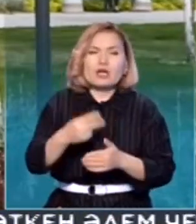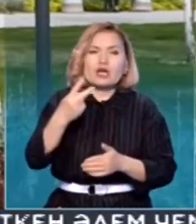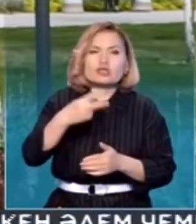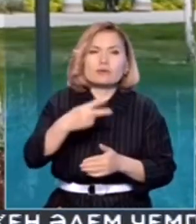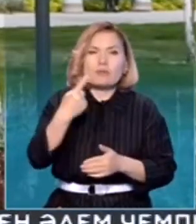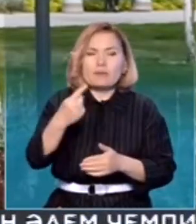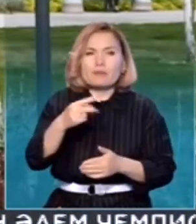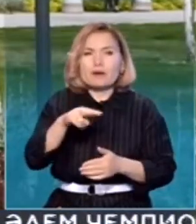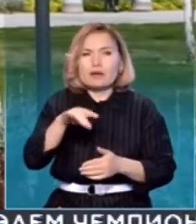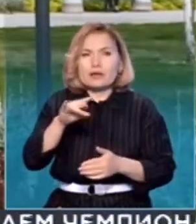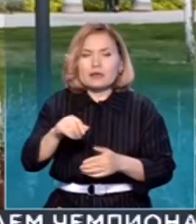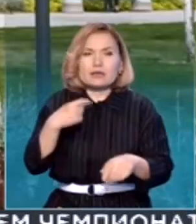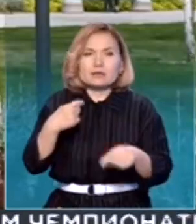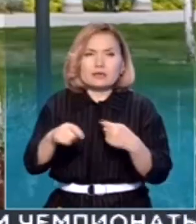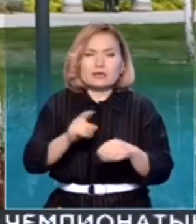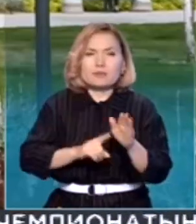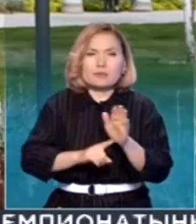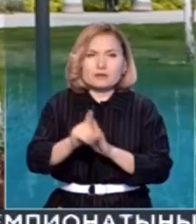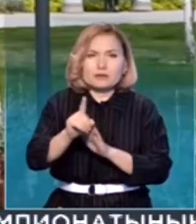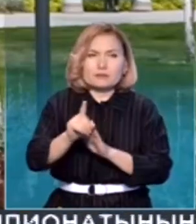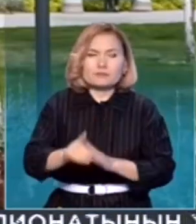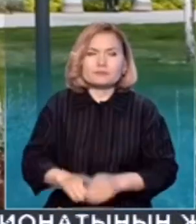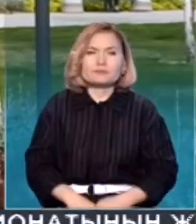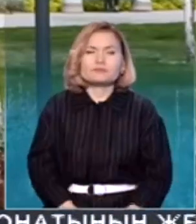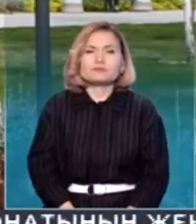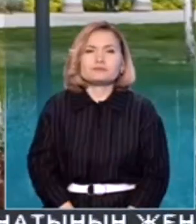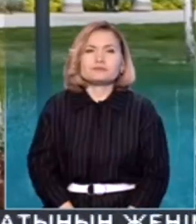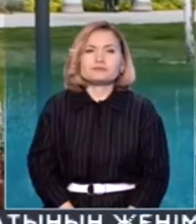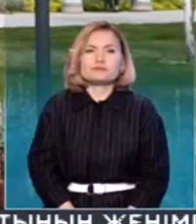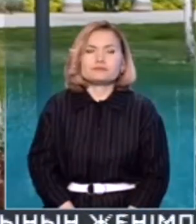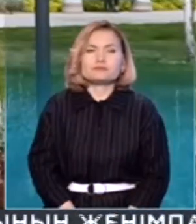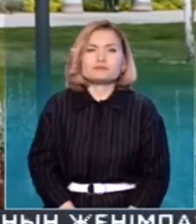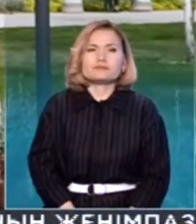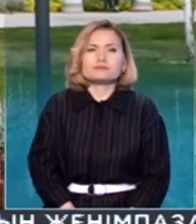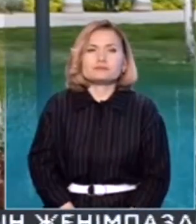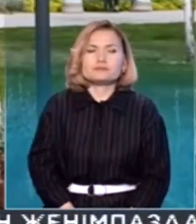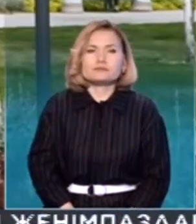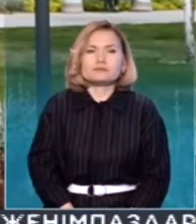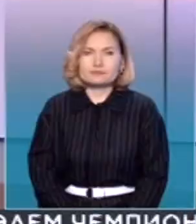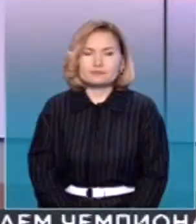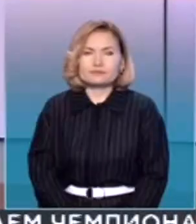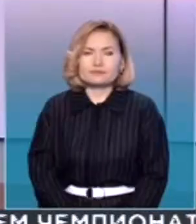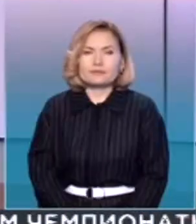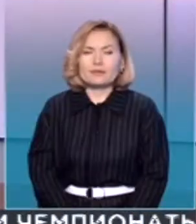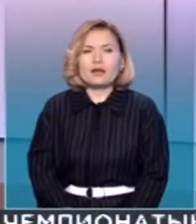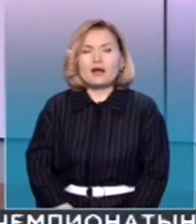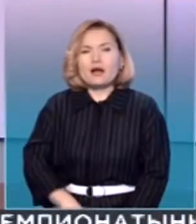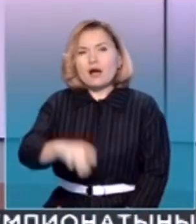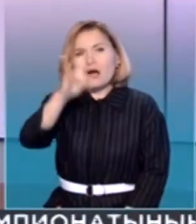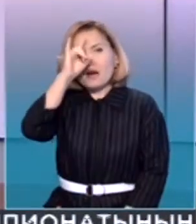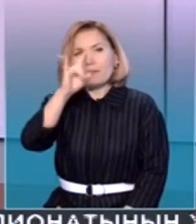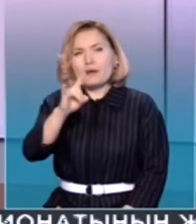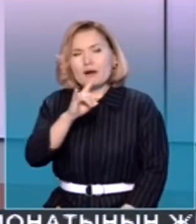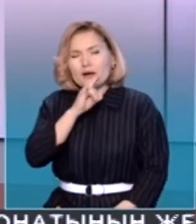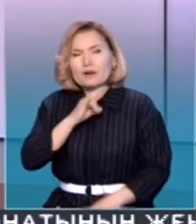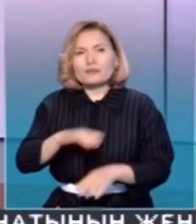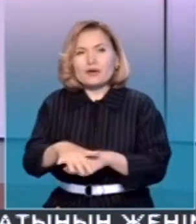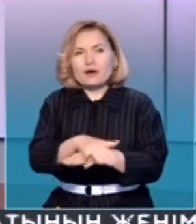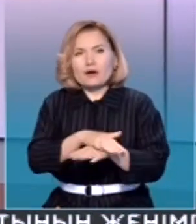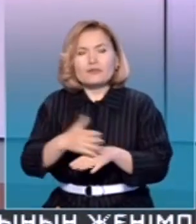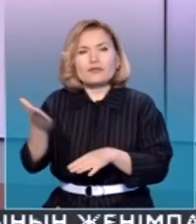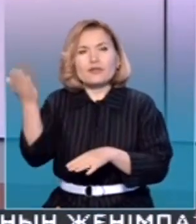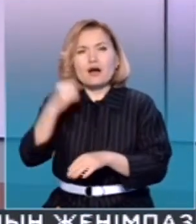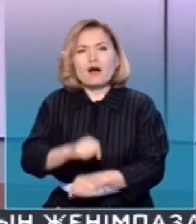20-21 лирадан сатылып жатыр. Айдос Ашымұлы, Қазақстан ұлттық арнасы, Түркиядан. Қазақстандықтардың назарында болған